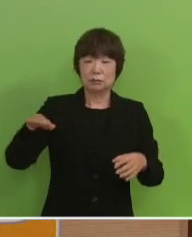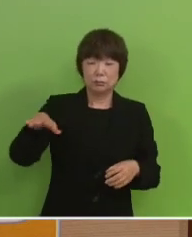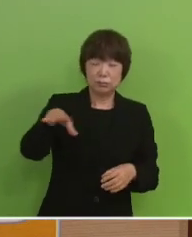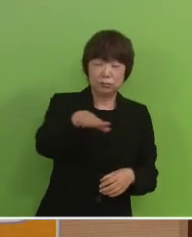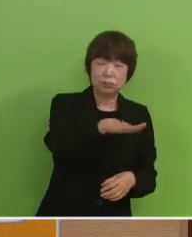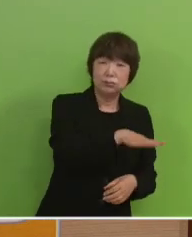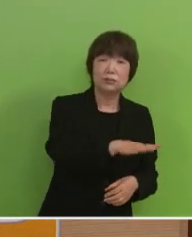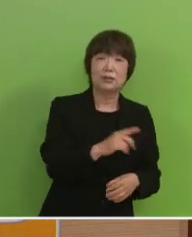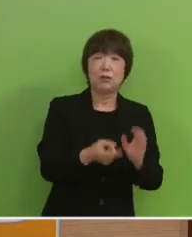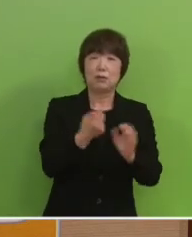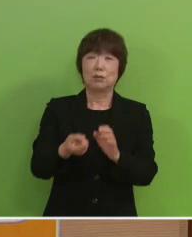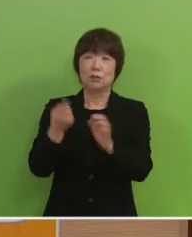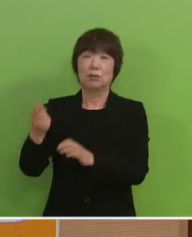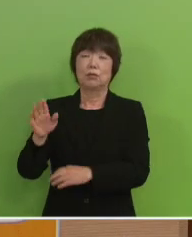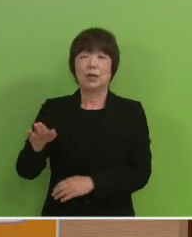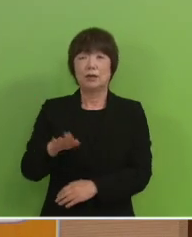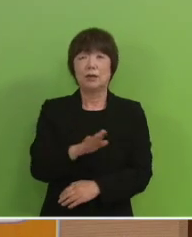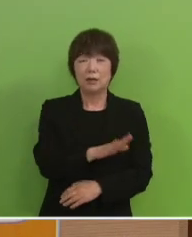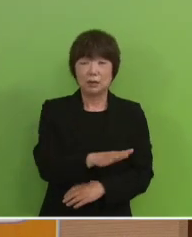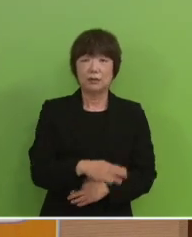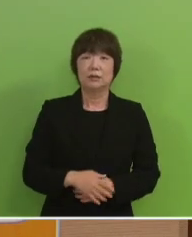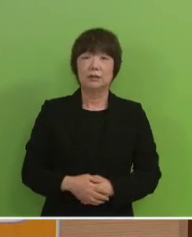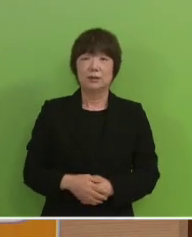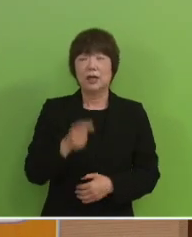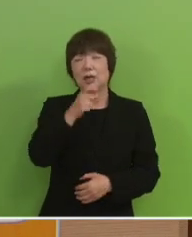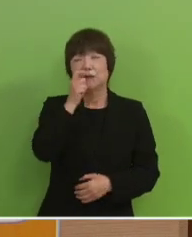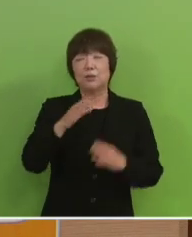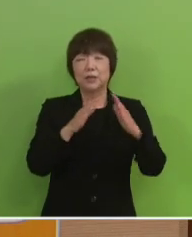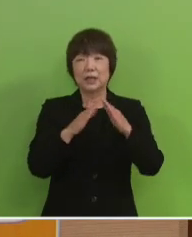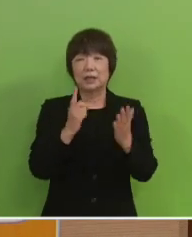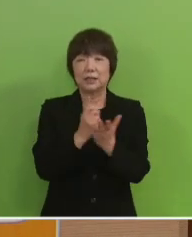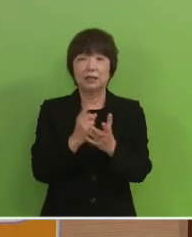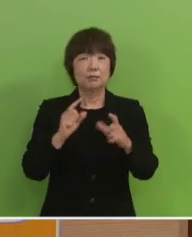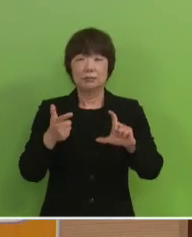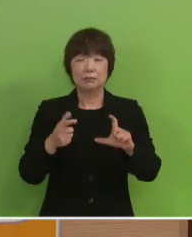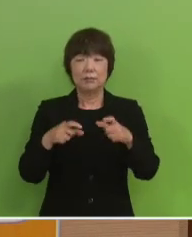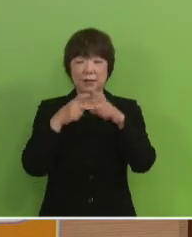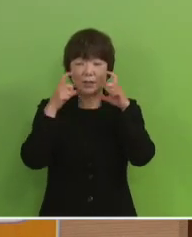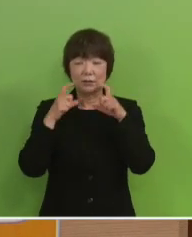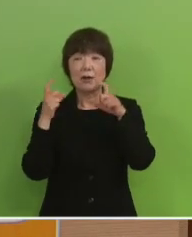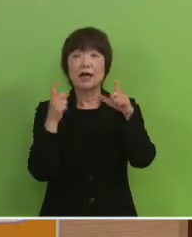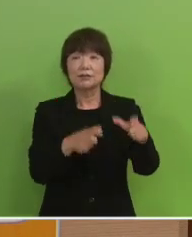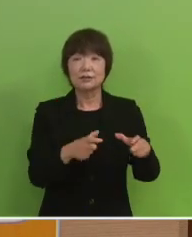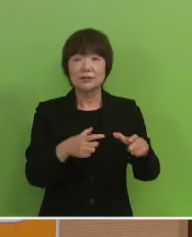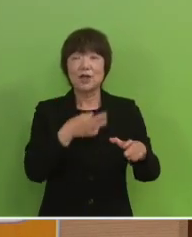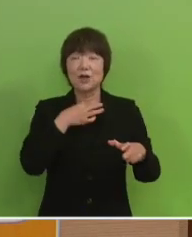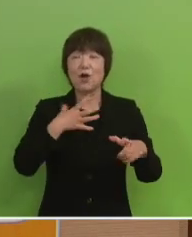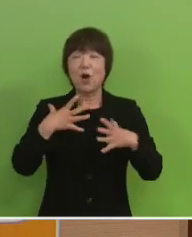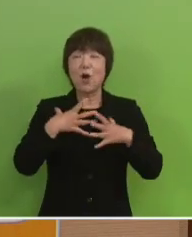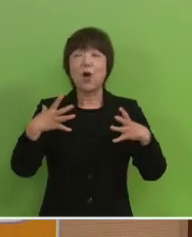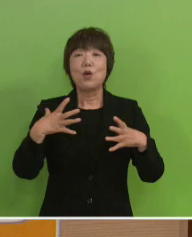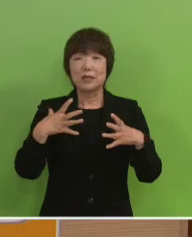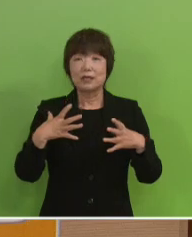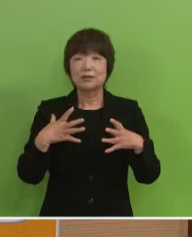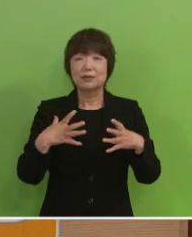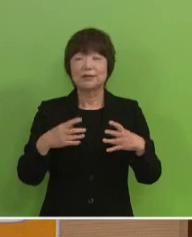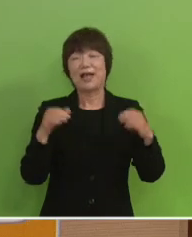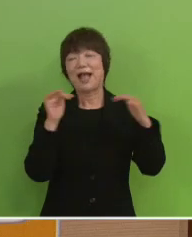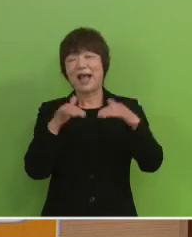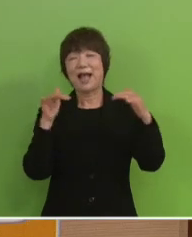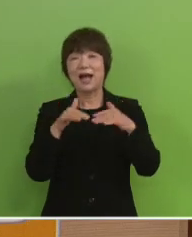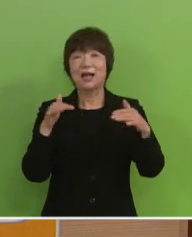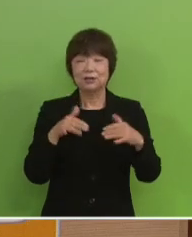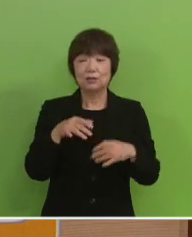ますまああの飲み会だけでなくマスクを外して大声で絵馬集うような